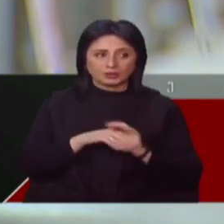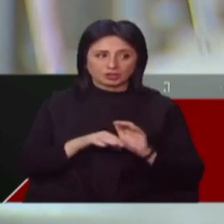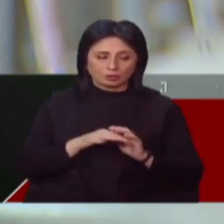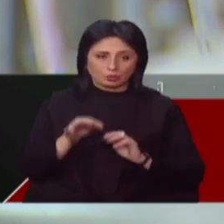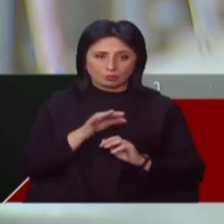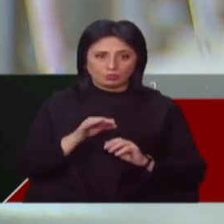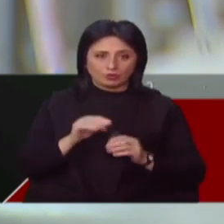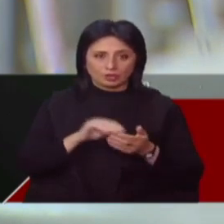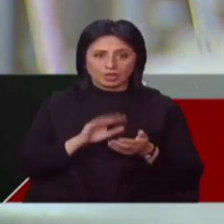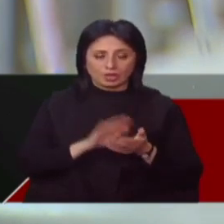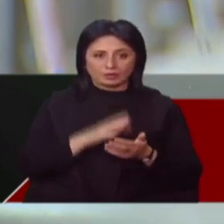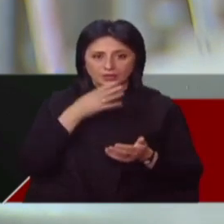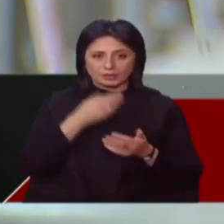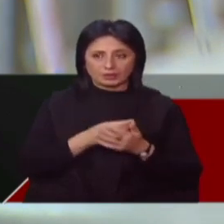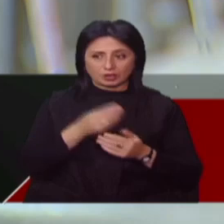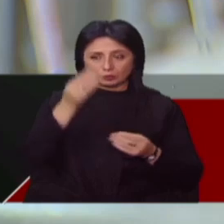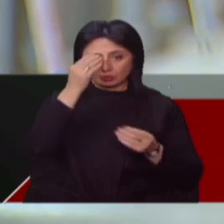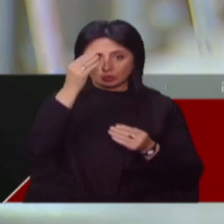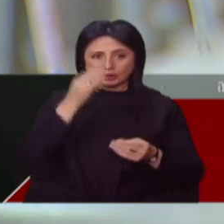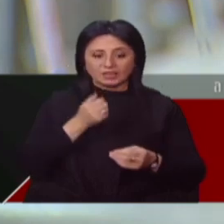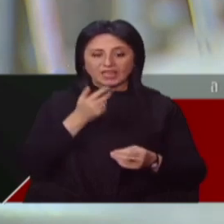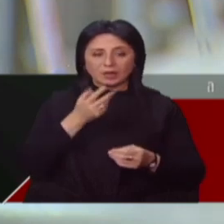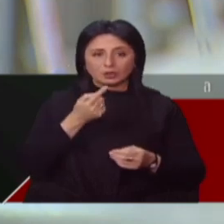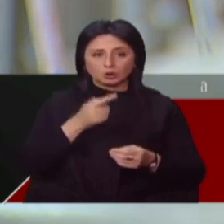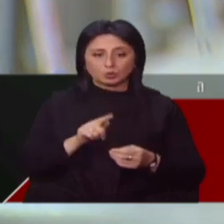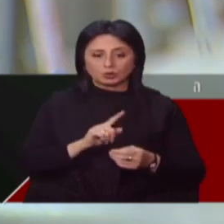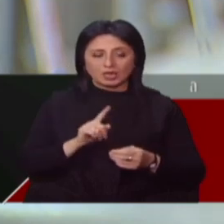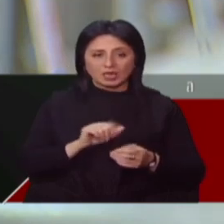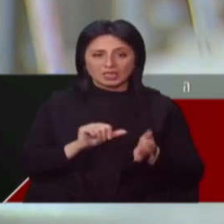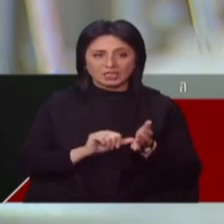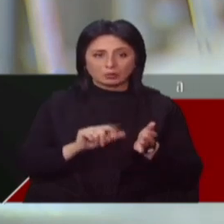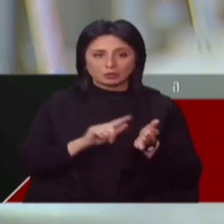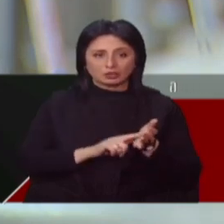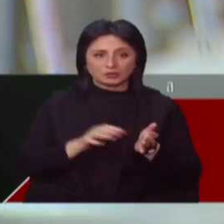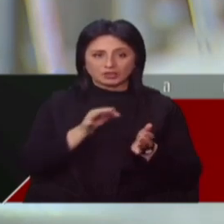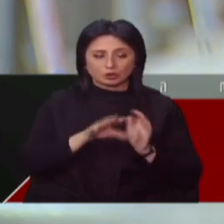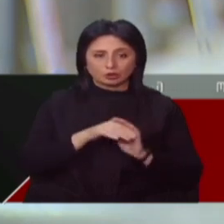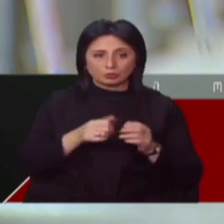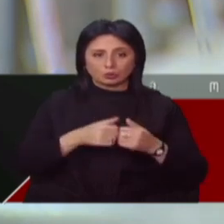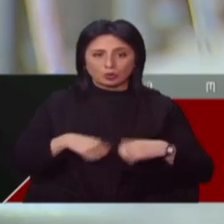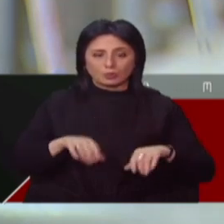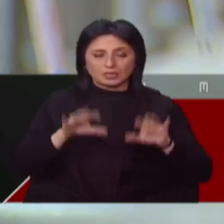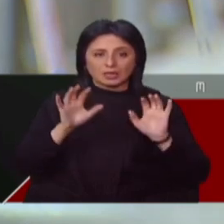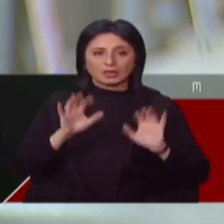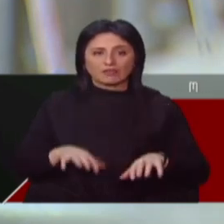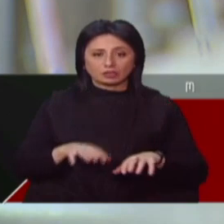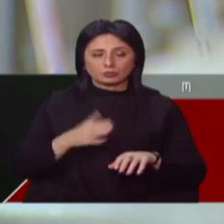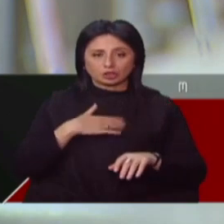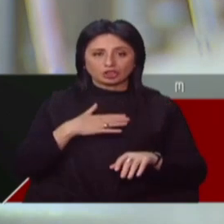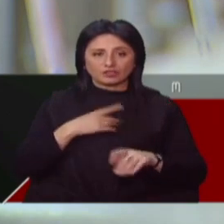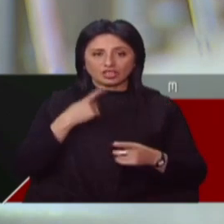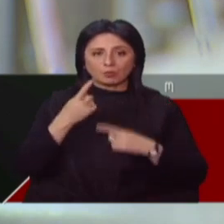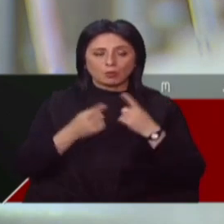საარჩევნო უბანზე და დააფიქსირა საკუთარი მოსაზრება სულ რამდენიმე წუთია, რაც 67 საოლქო საარჩევნო კომისიის თავმჯდომარემ ჩვენ